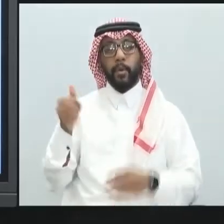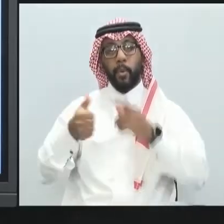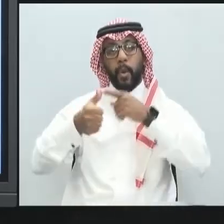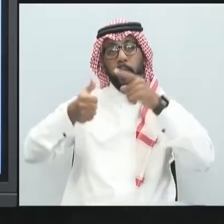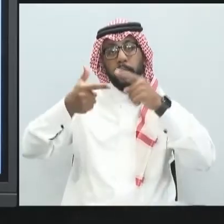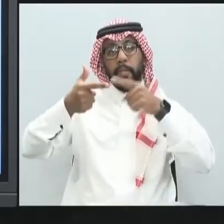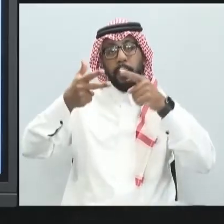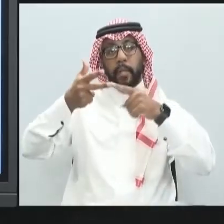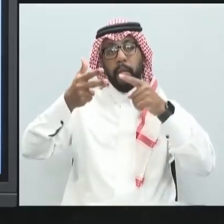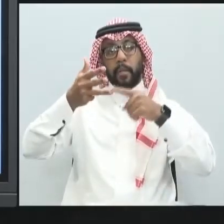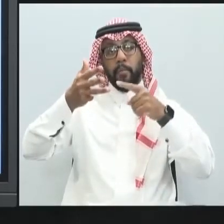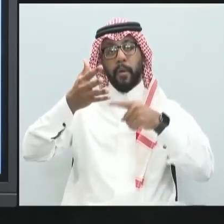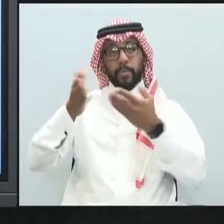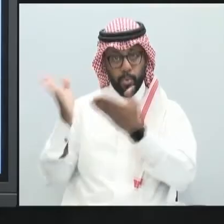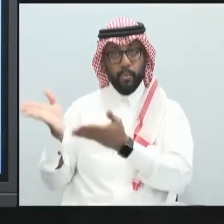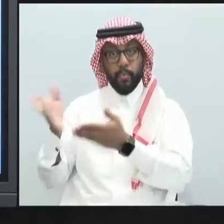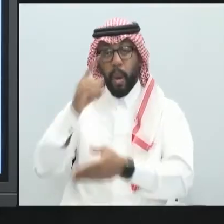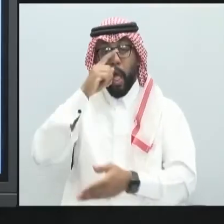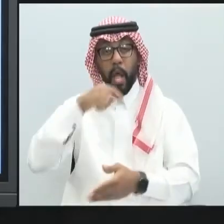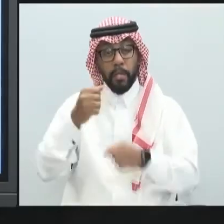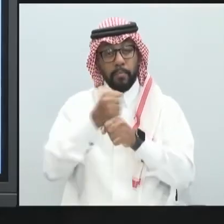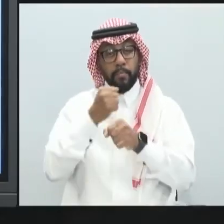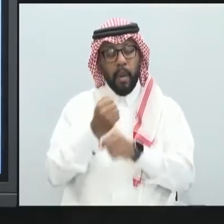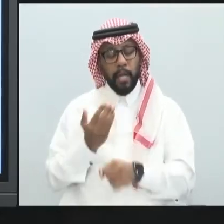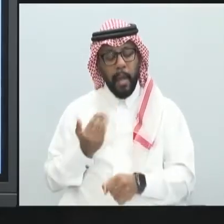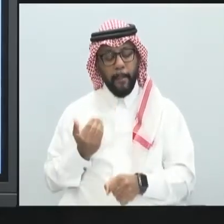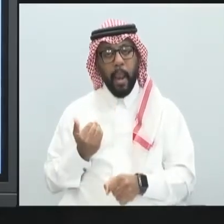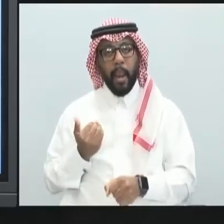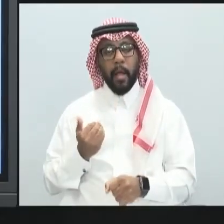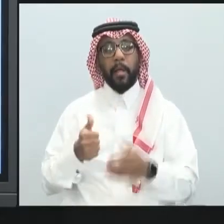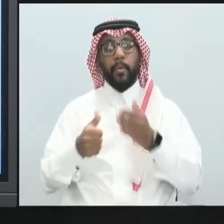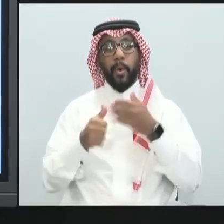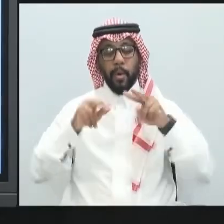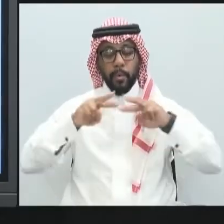الخمس وهي اولا استطلع